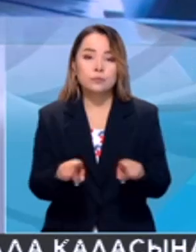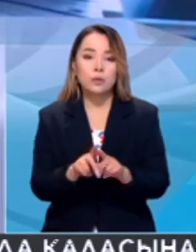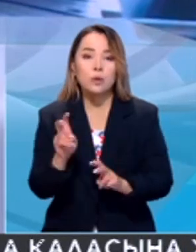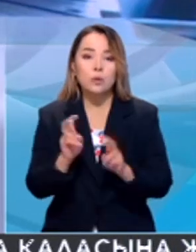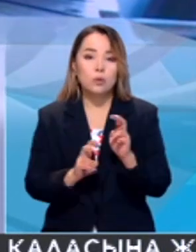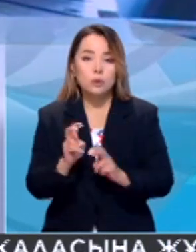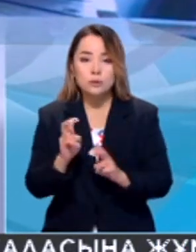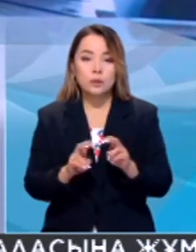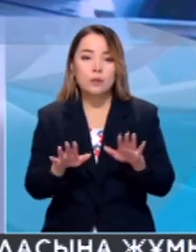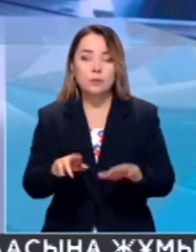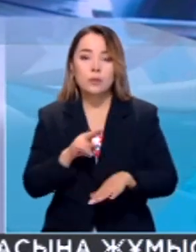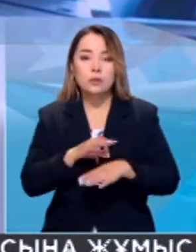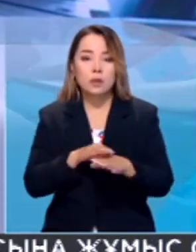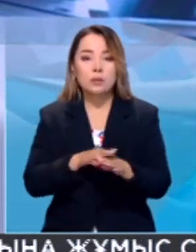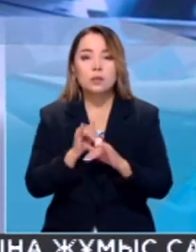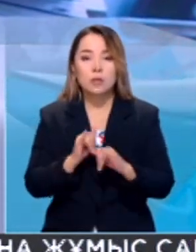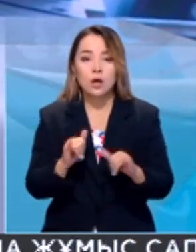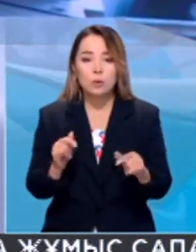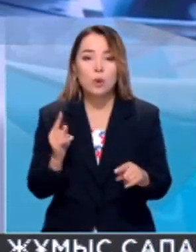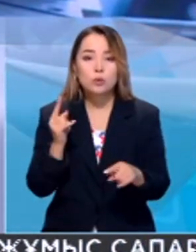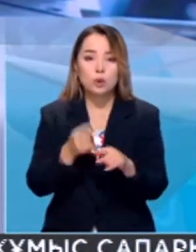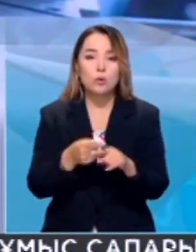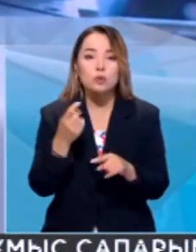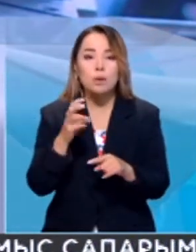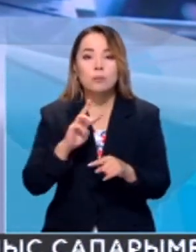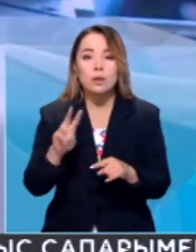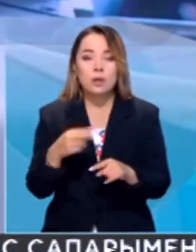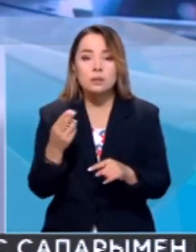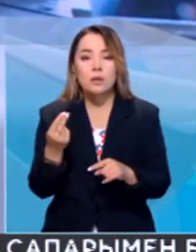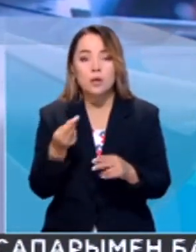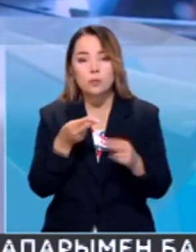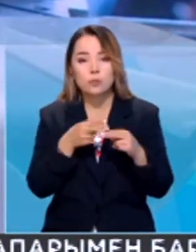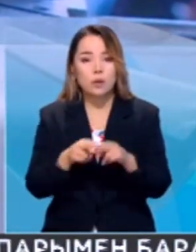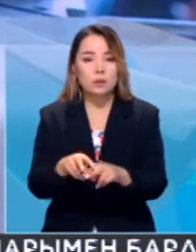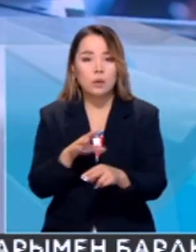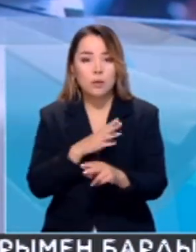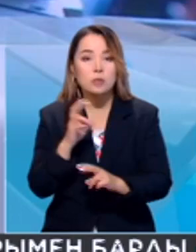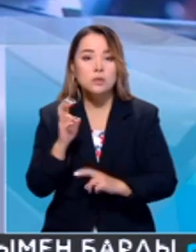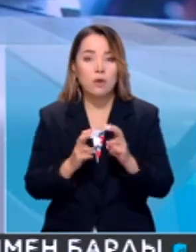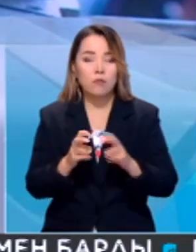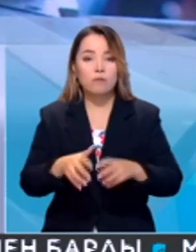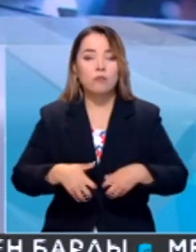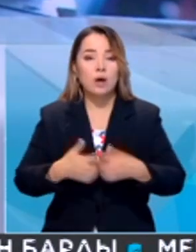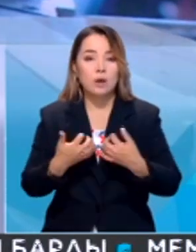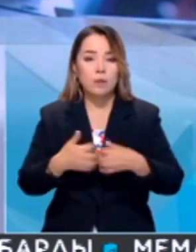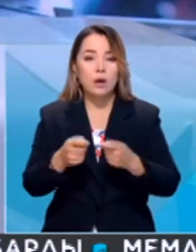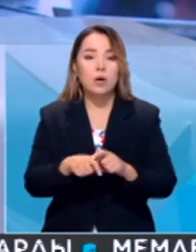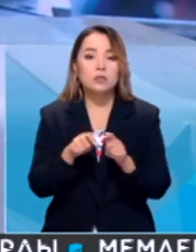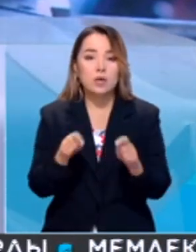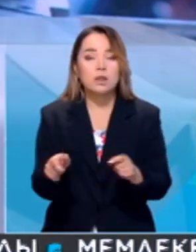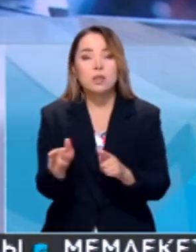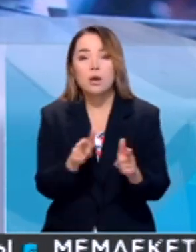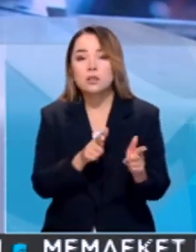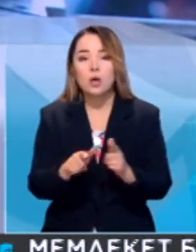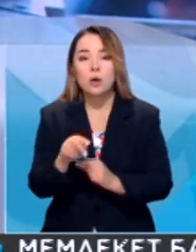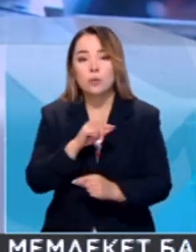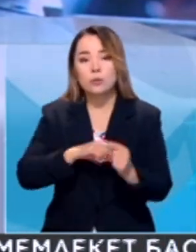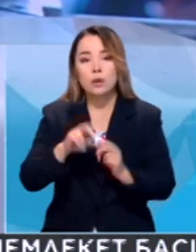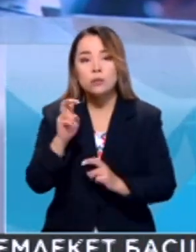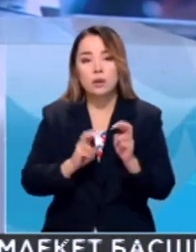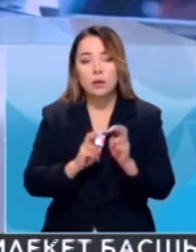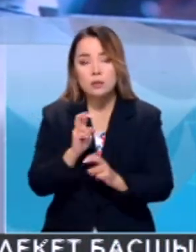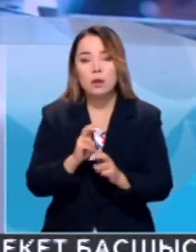Сияқты өңдеу өнеркәсібін дамыту үшін қосымша 100 миллиард теңге бөлінді. Зауыт, фабрика ашып, дайын өнім шығарамын деген кәсіпкерлер